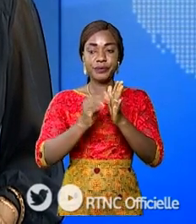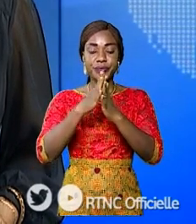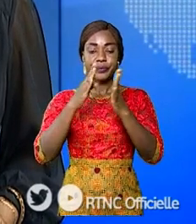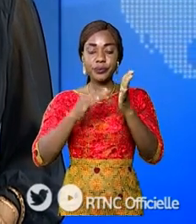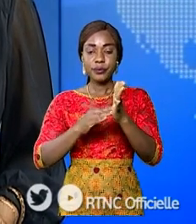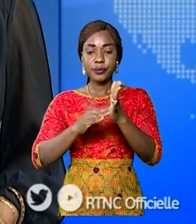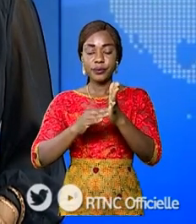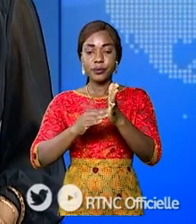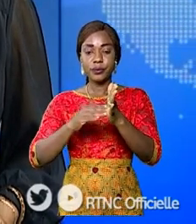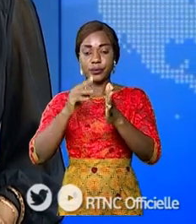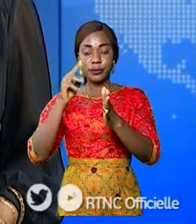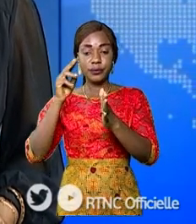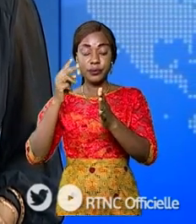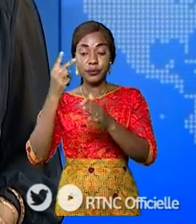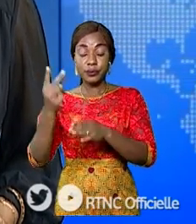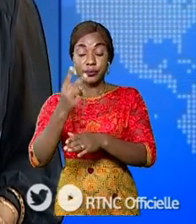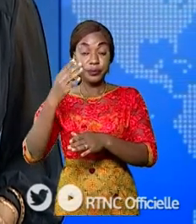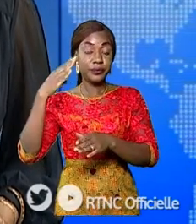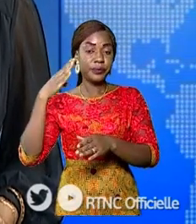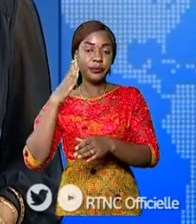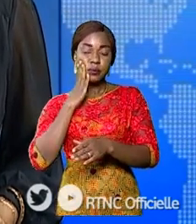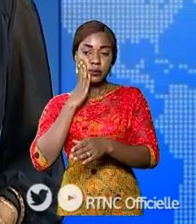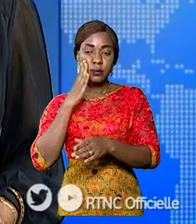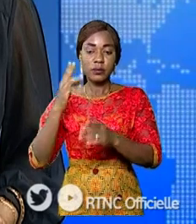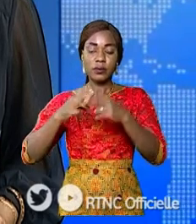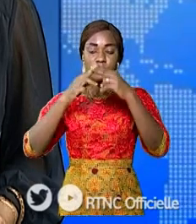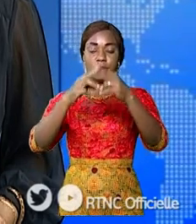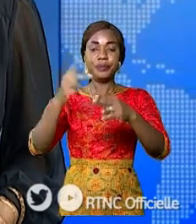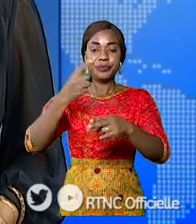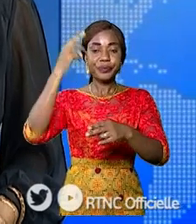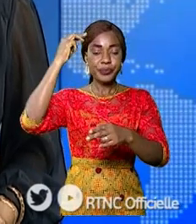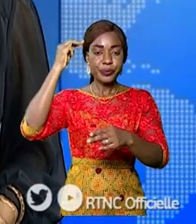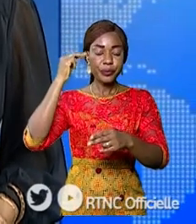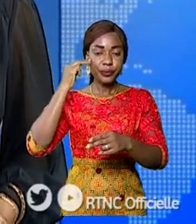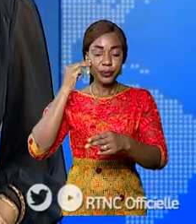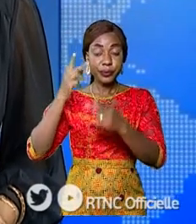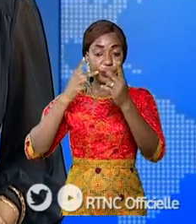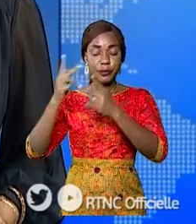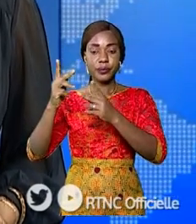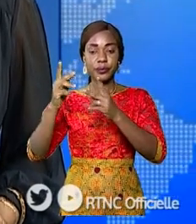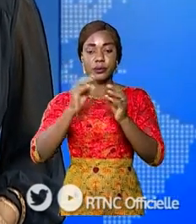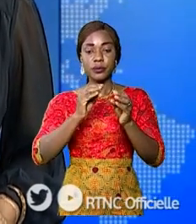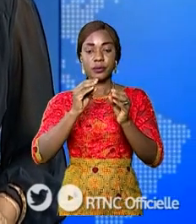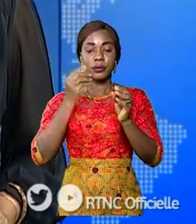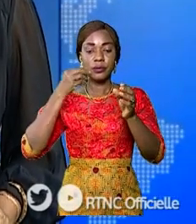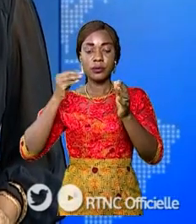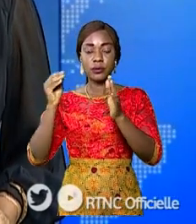19/056 du 20 mai 2019 portant nomination d'un premier ministre, vu l'ordonnance numéro